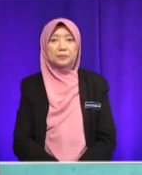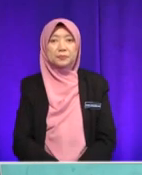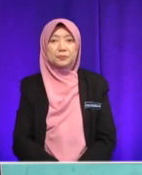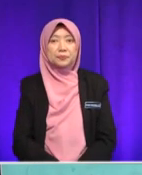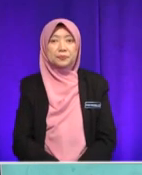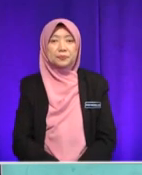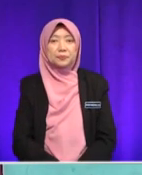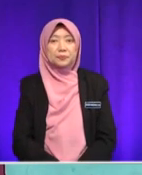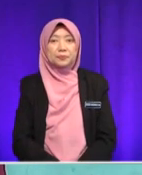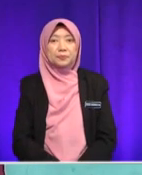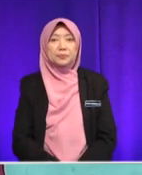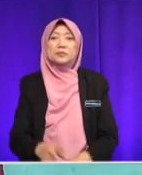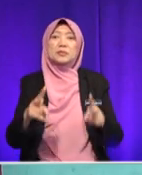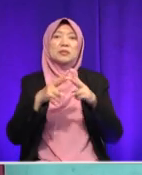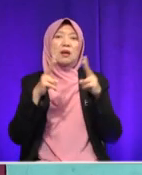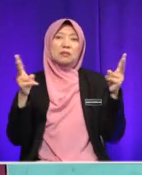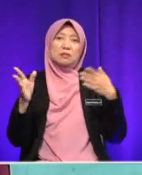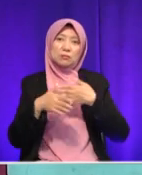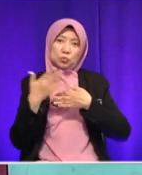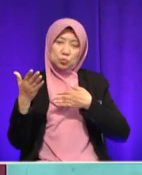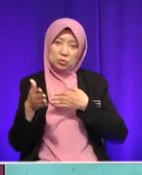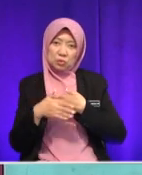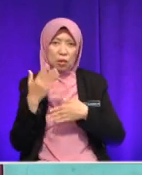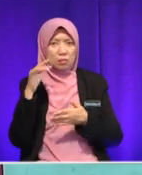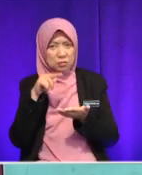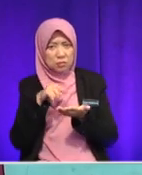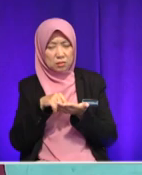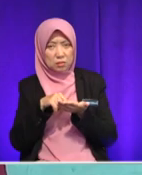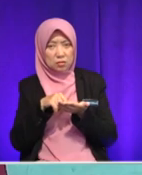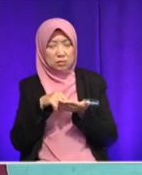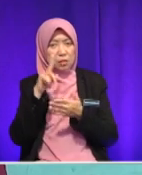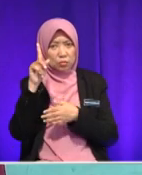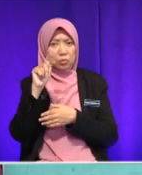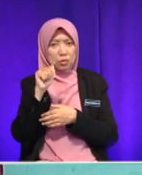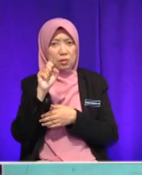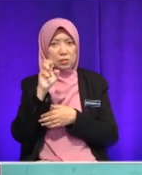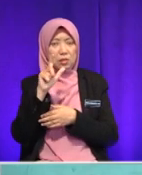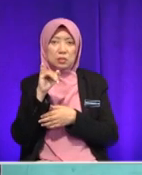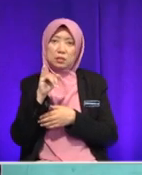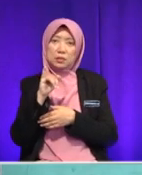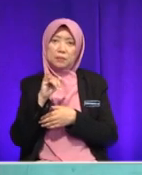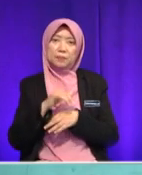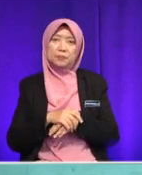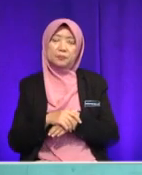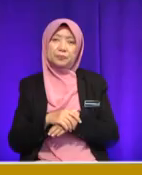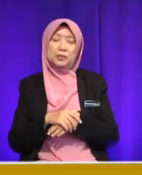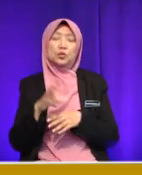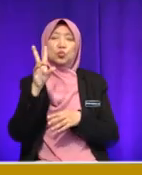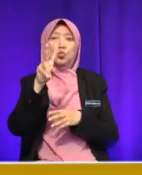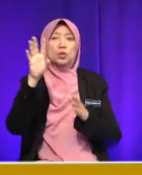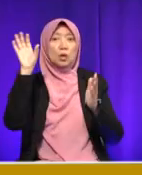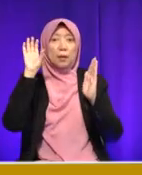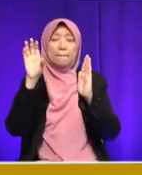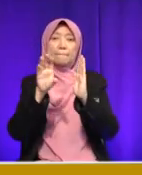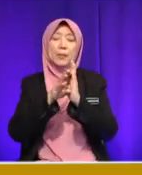lihat soalan yang sangat mudah. Adakah ini satu tesselasi? Jadi kita ada dua gambar.